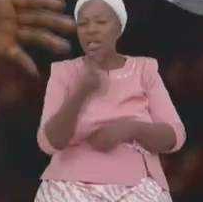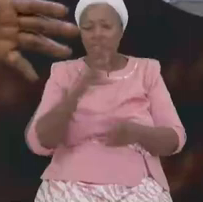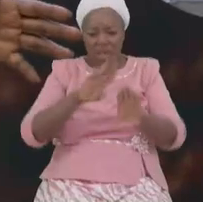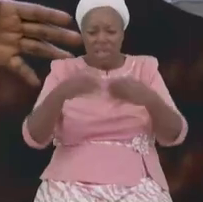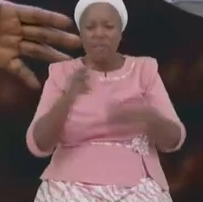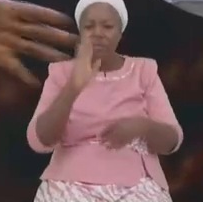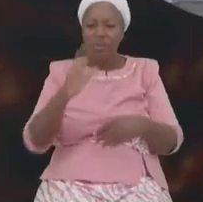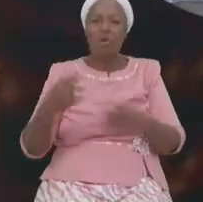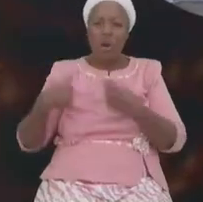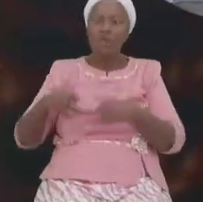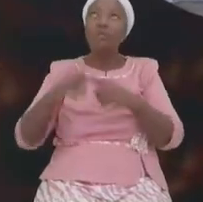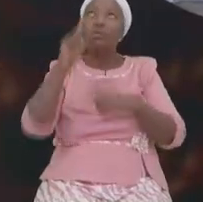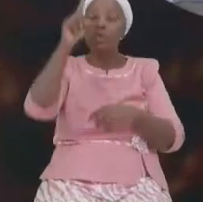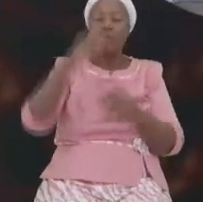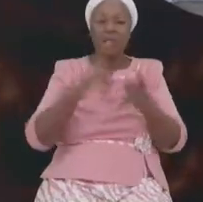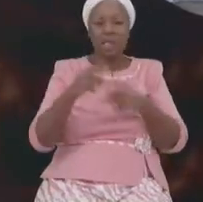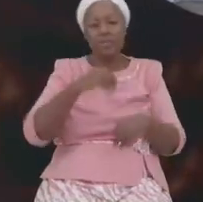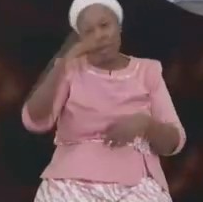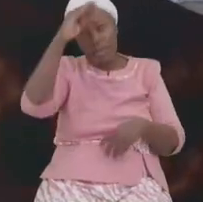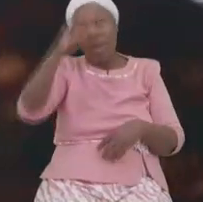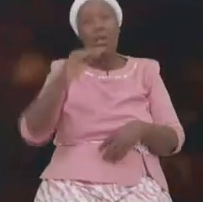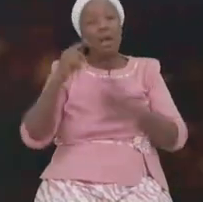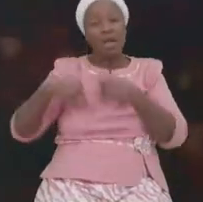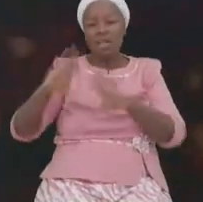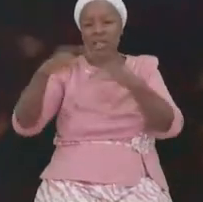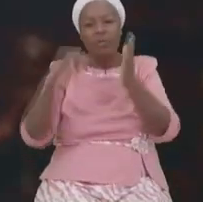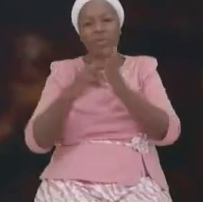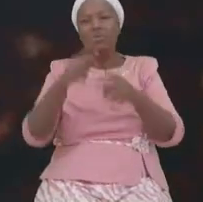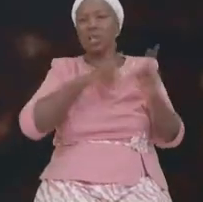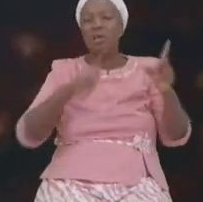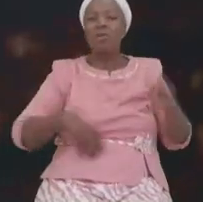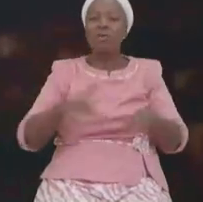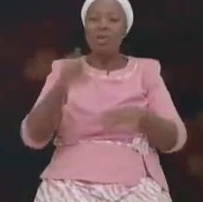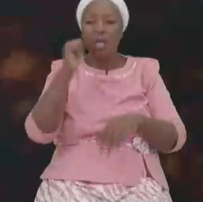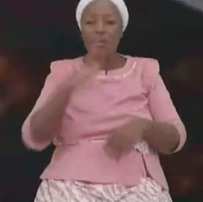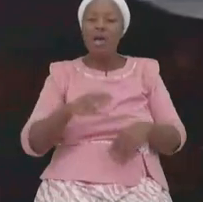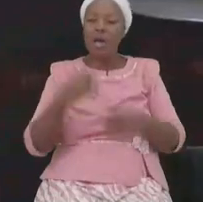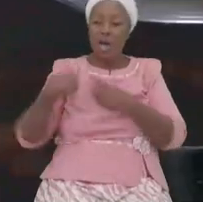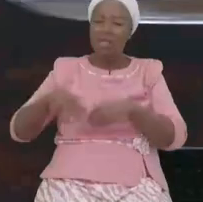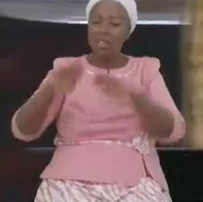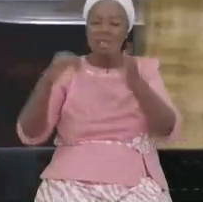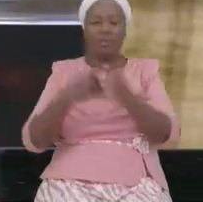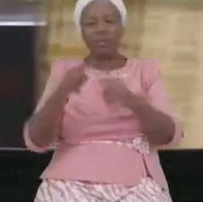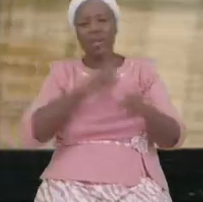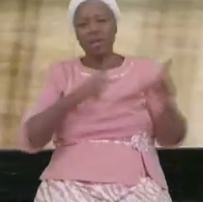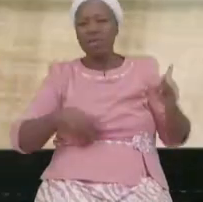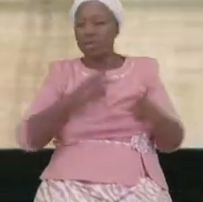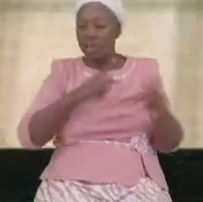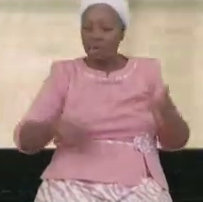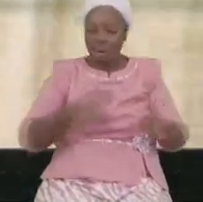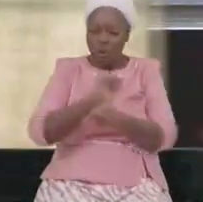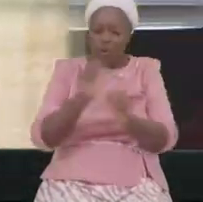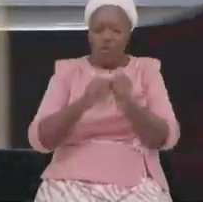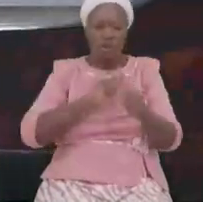cœur d'une femme, donnez-moi votre cœur. Dieu traite avec nous, pas sur la base